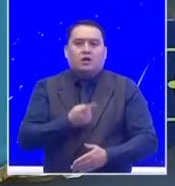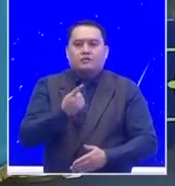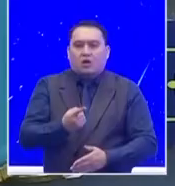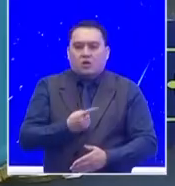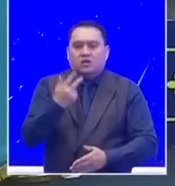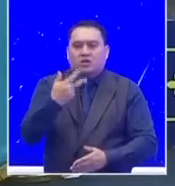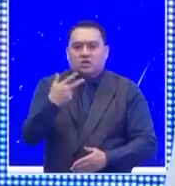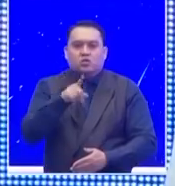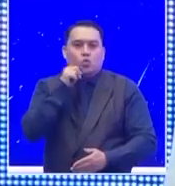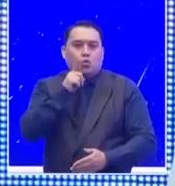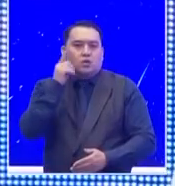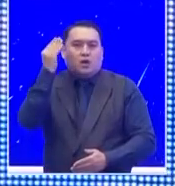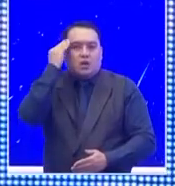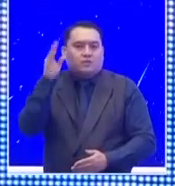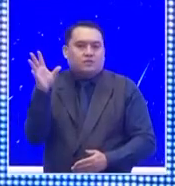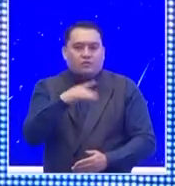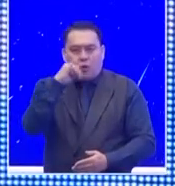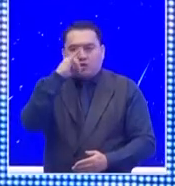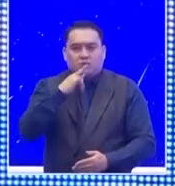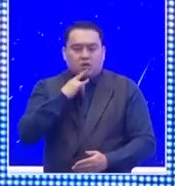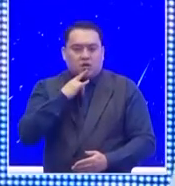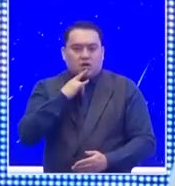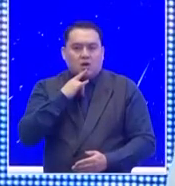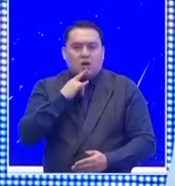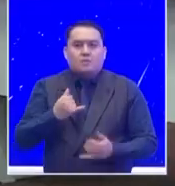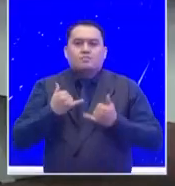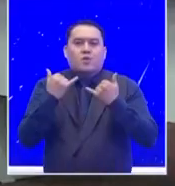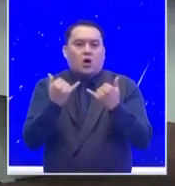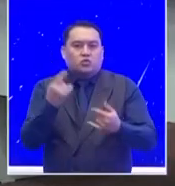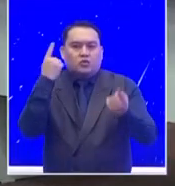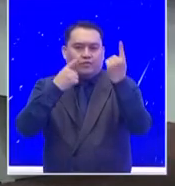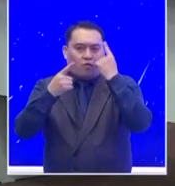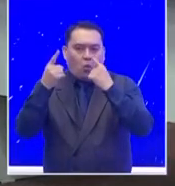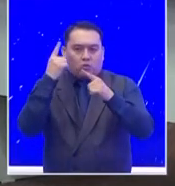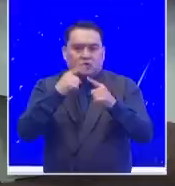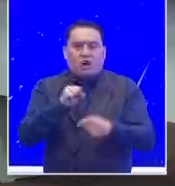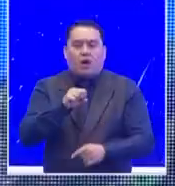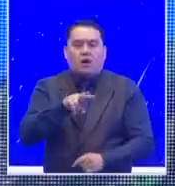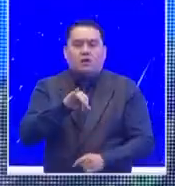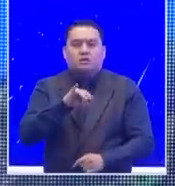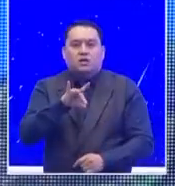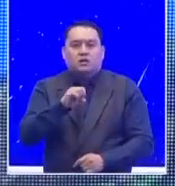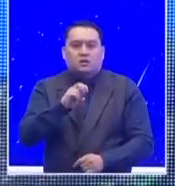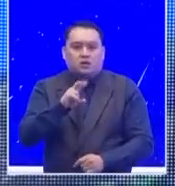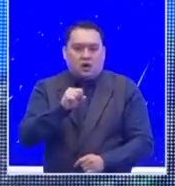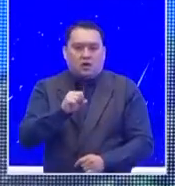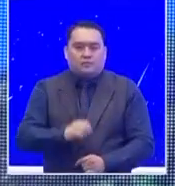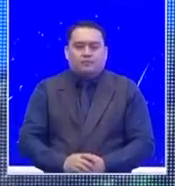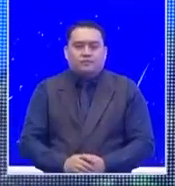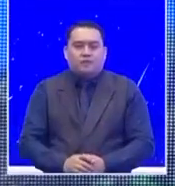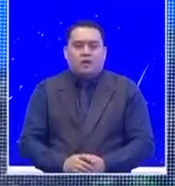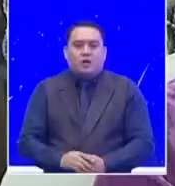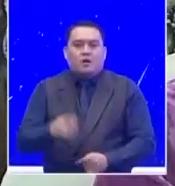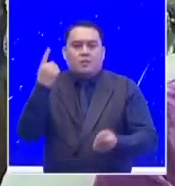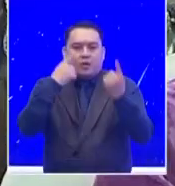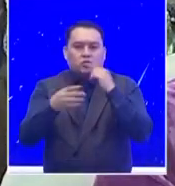около 30 юных талантов со всех уголков региона. Одна из почитательниц творчества Абая – Александра Михеева из Аксузского района. С трудами